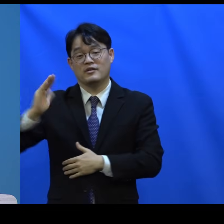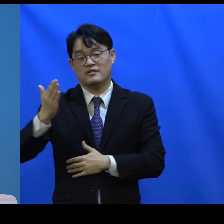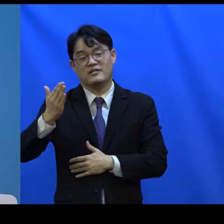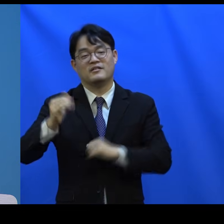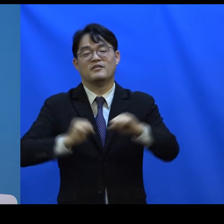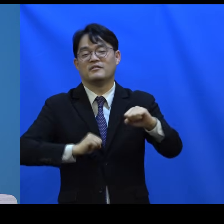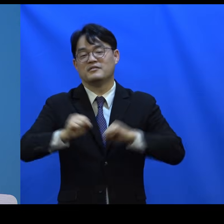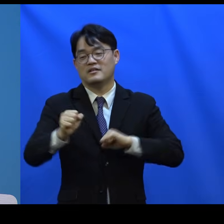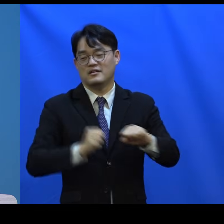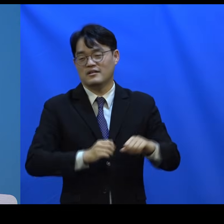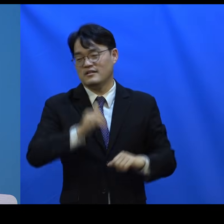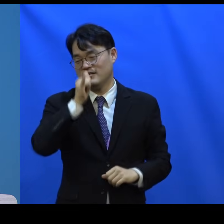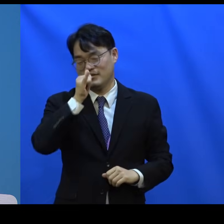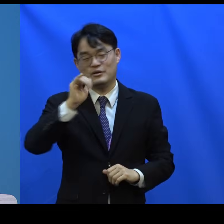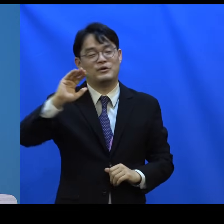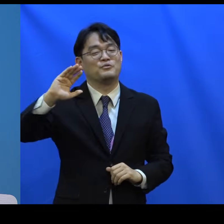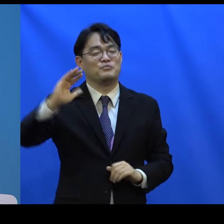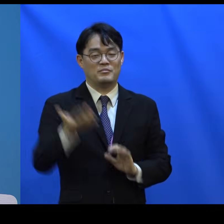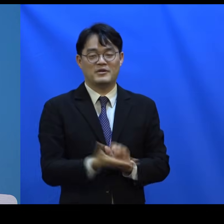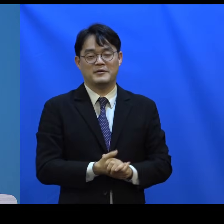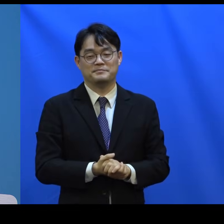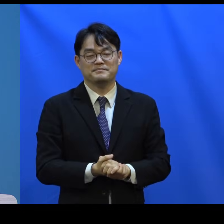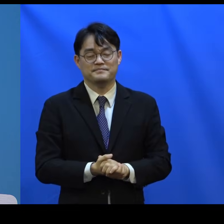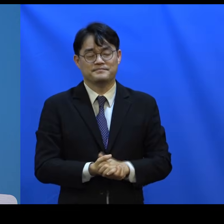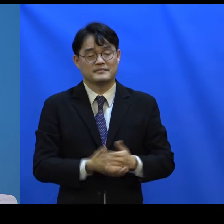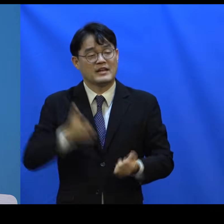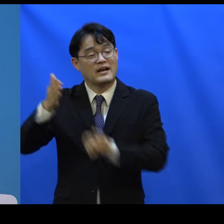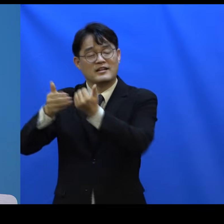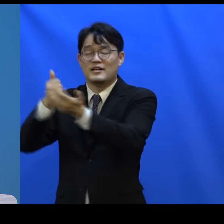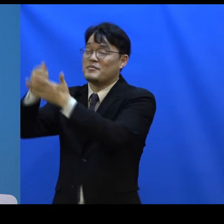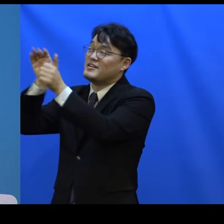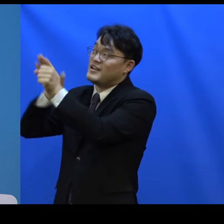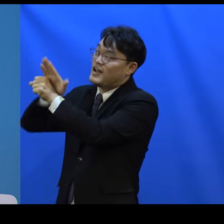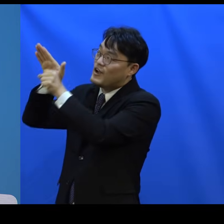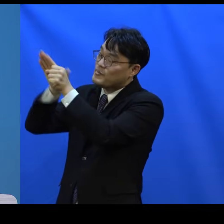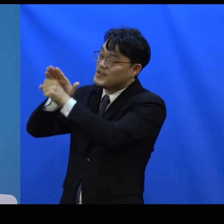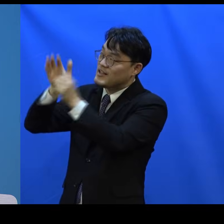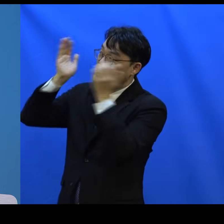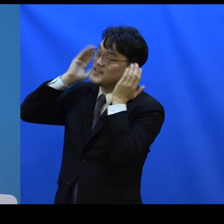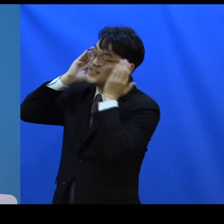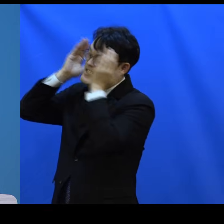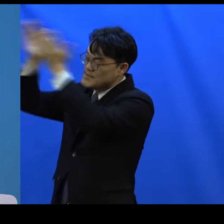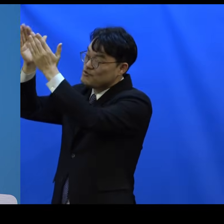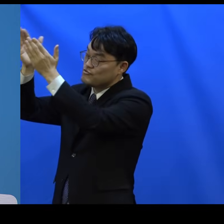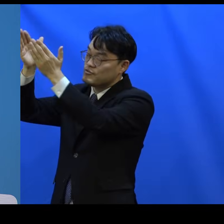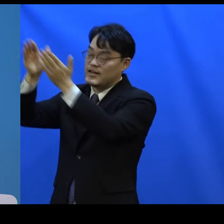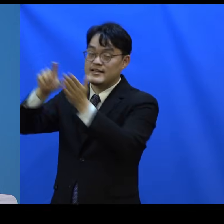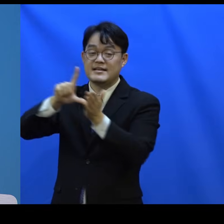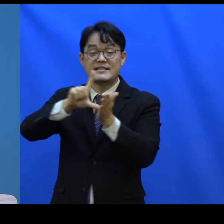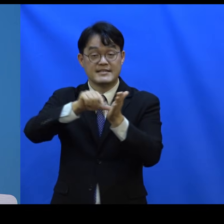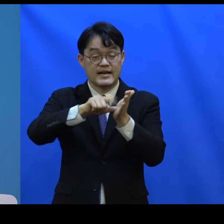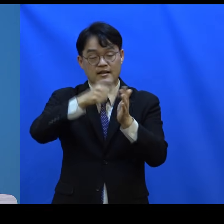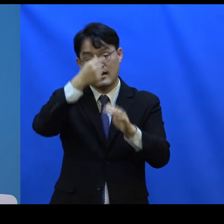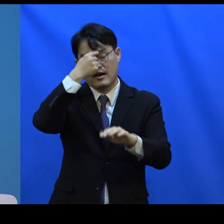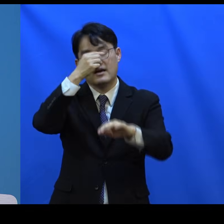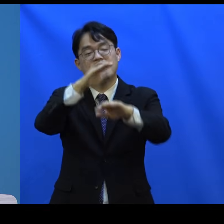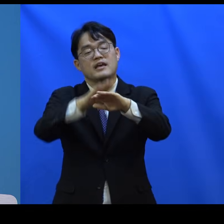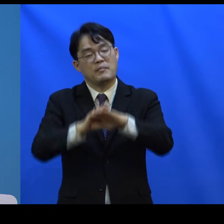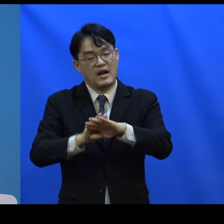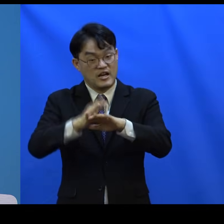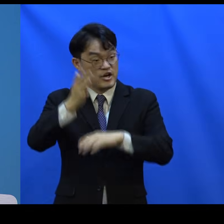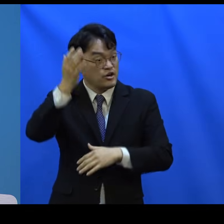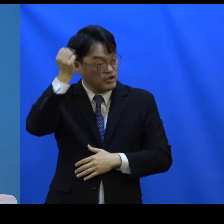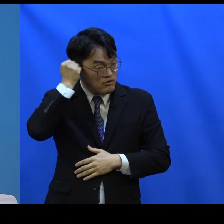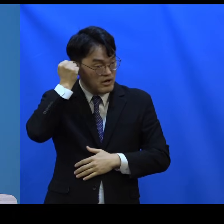하나님을 사랑합니다라고 하는 이 하나님에 대한 우리의 시선과 방향을 집중하는 시간이 바로 이 예배예요. 그리고